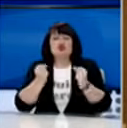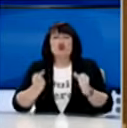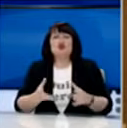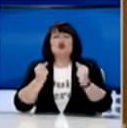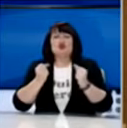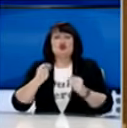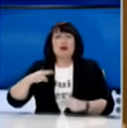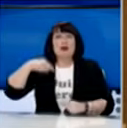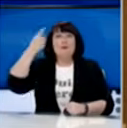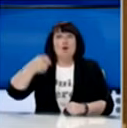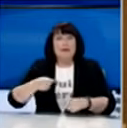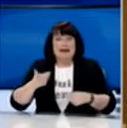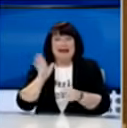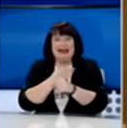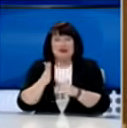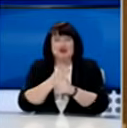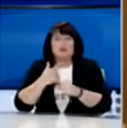η επόμενη.